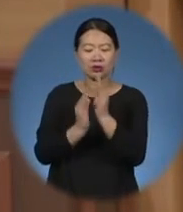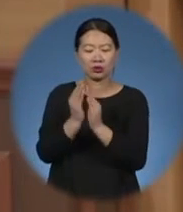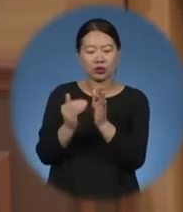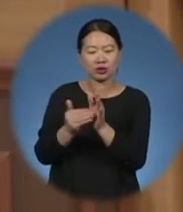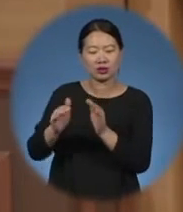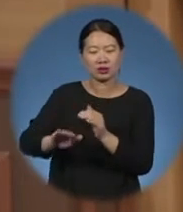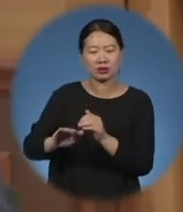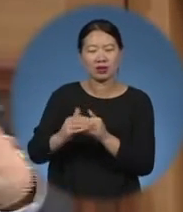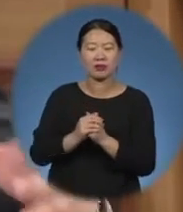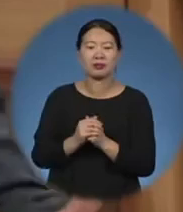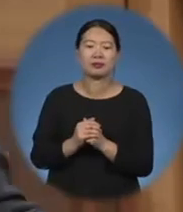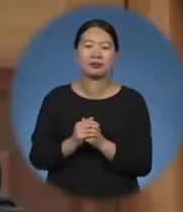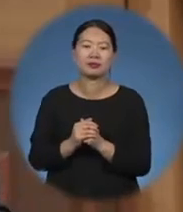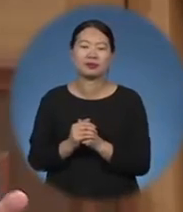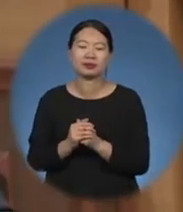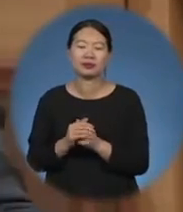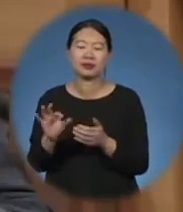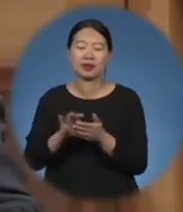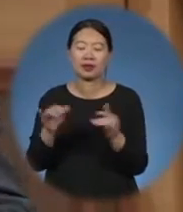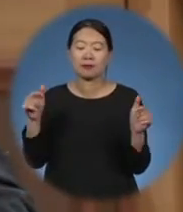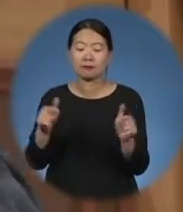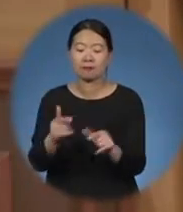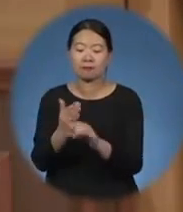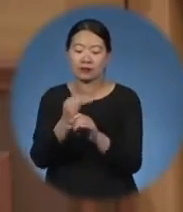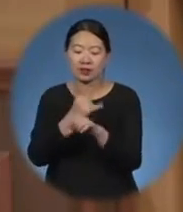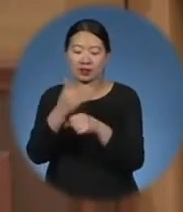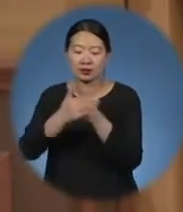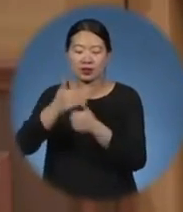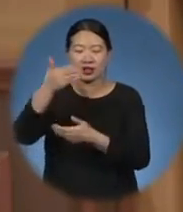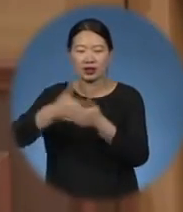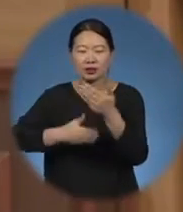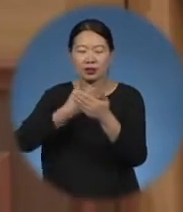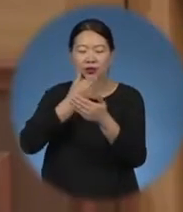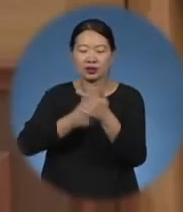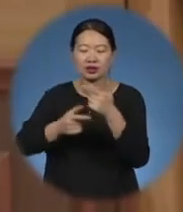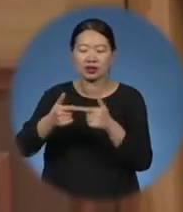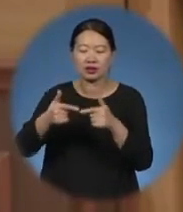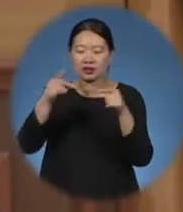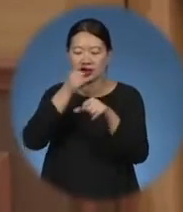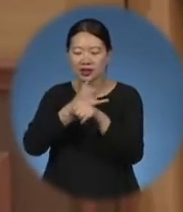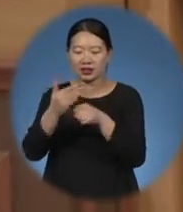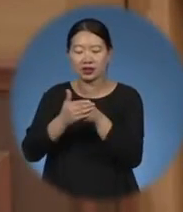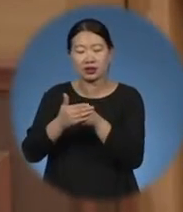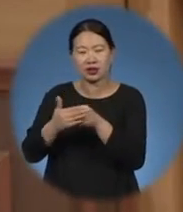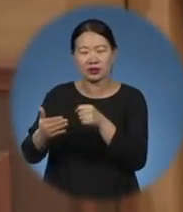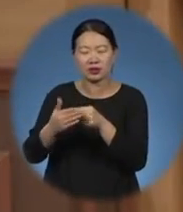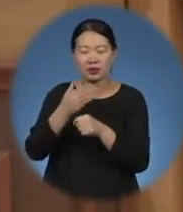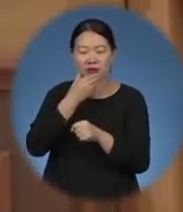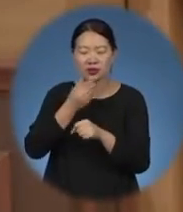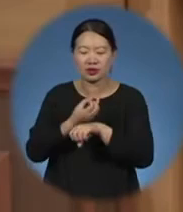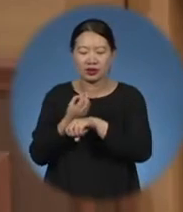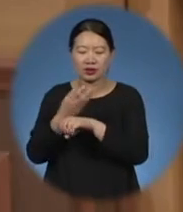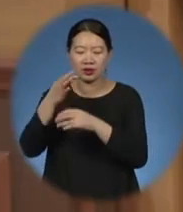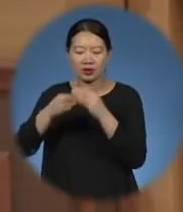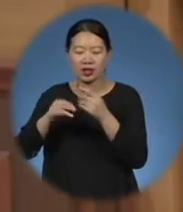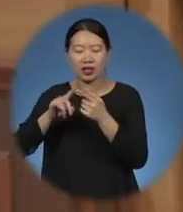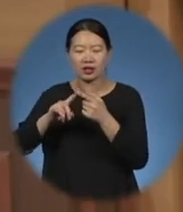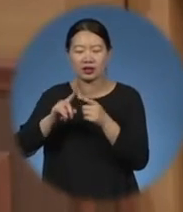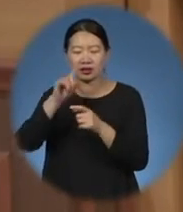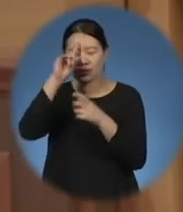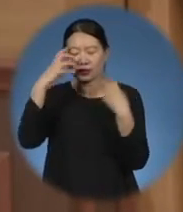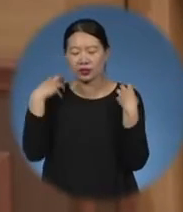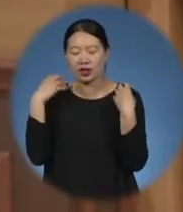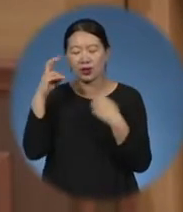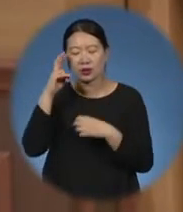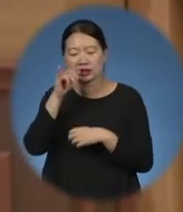SOC 관련된 예산 점점 줄어들고 있거든요. 그러니까 나머지는 복지 쪽으로 많이 가기 때문에 네, 네. 어떤 그런 복지 전달 시스템 쪽에서 정부가 혹시 할 수 있는